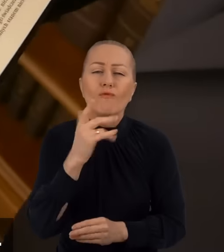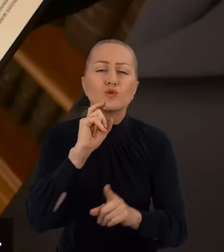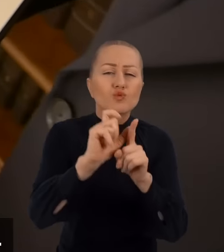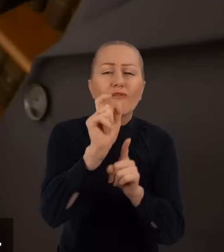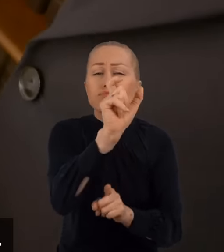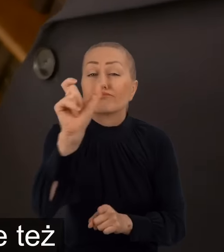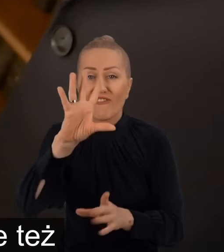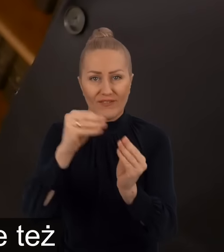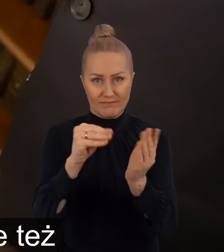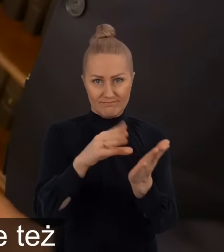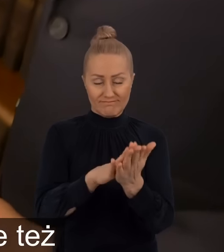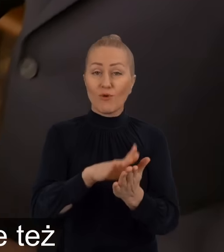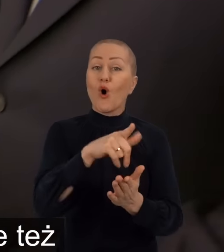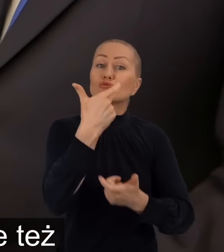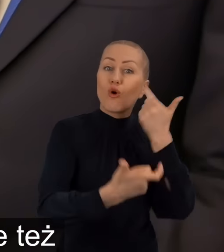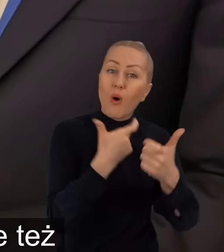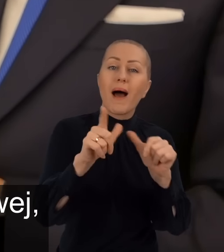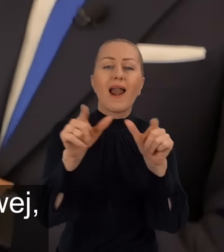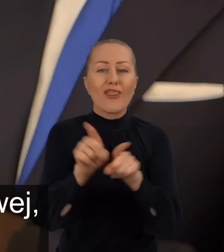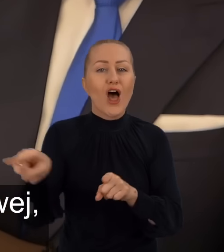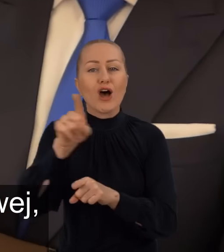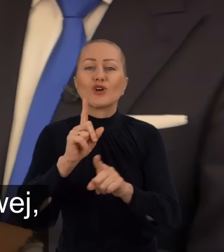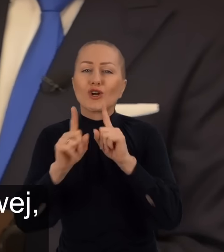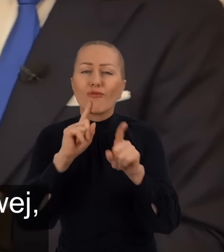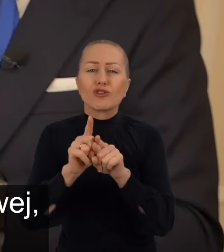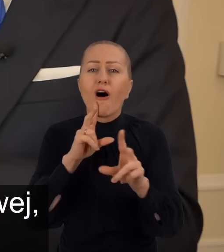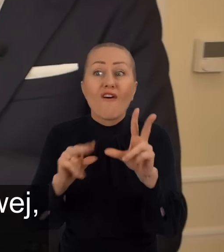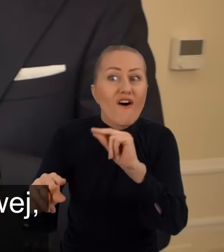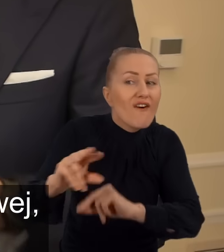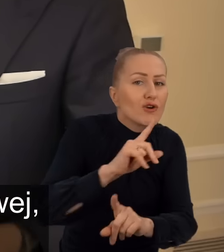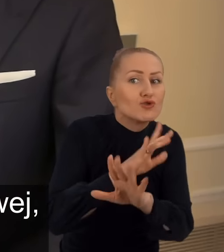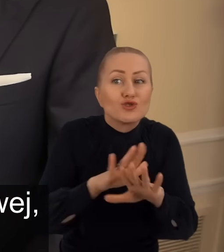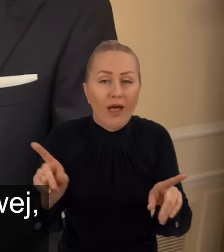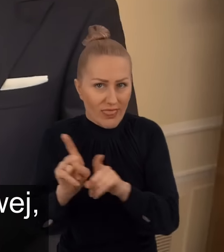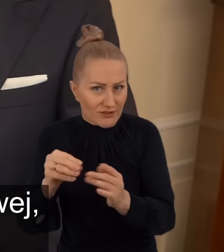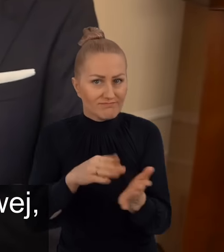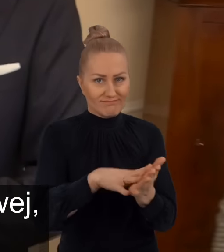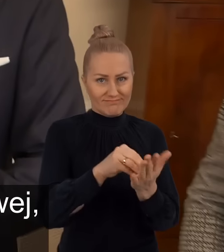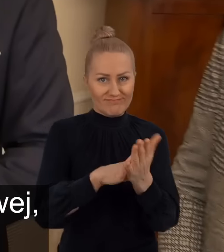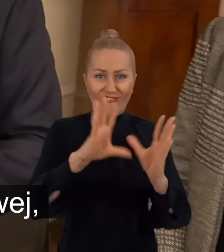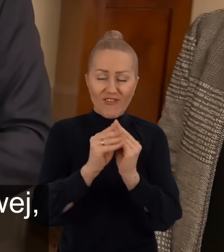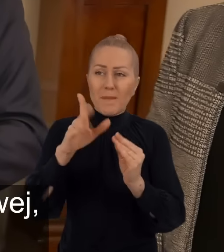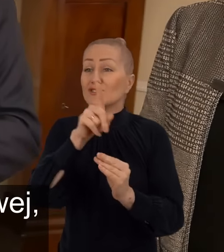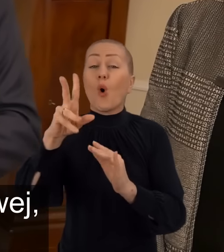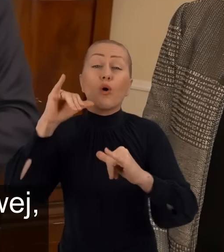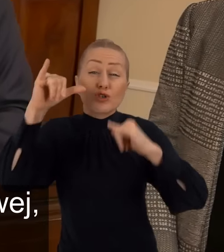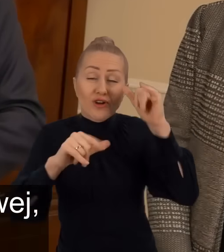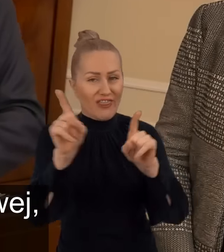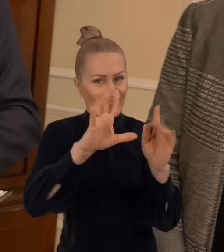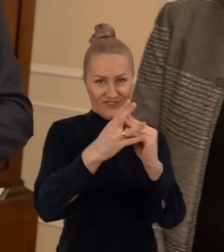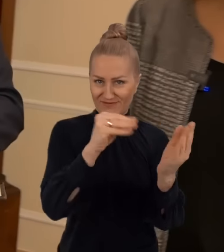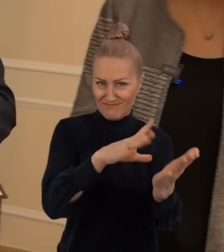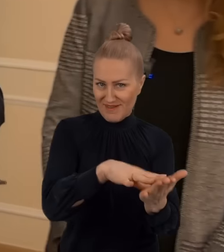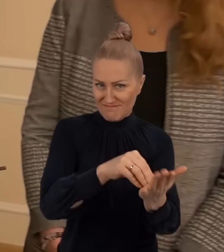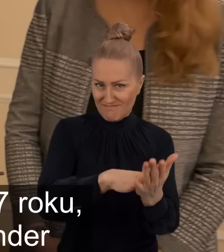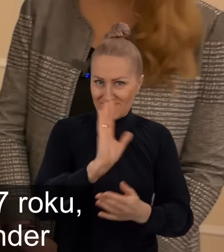słowo będzie spisane. Spisane będą nie tylko czyny, ale też rozmowy, szepty na sali sejmowej, wszystkie możliwe okrzyki.